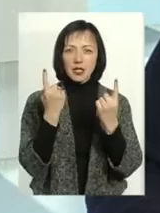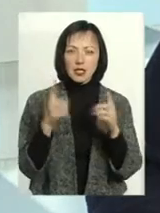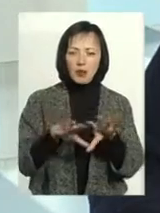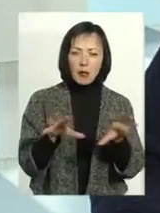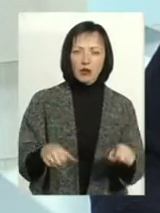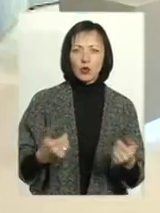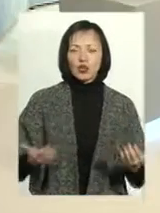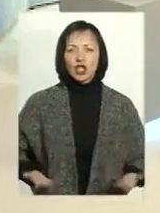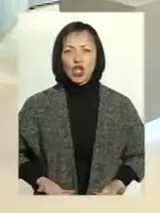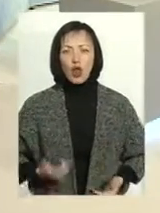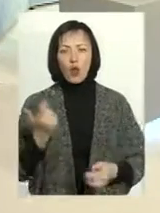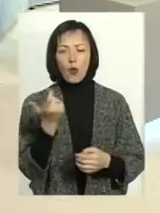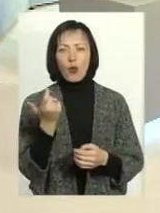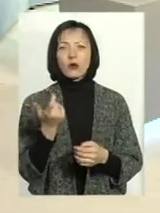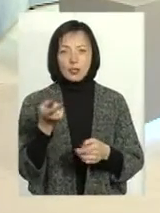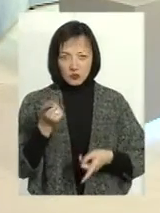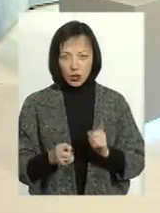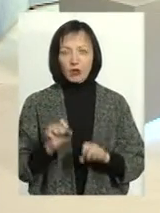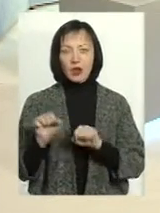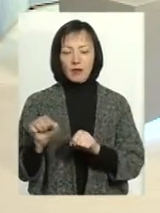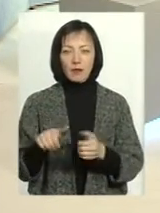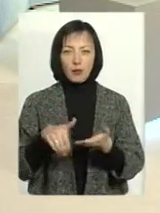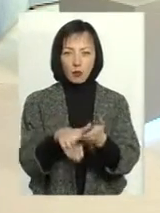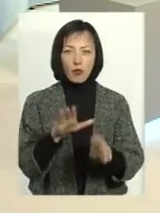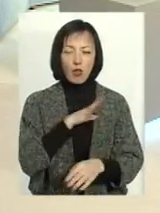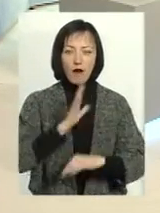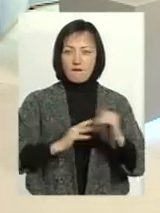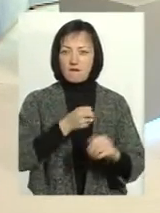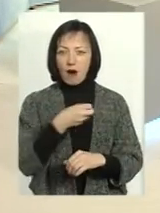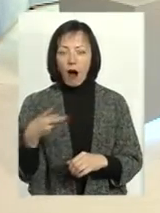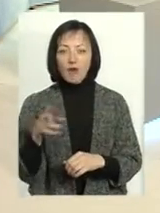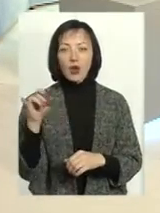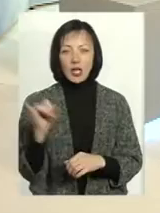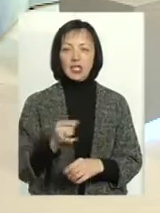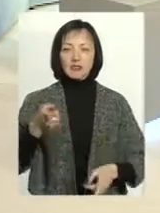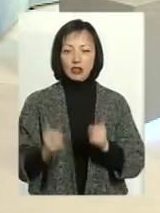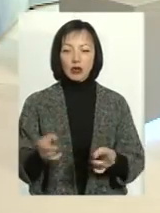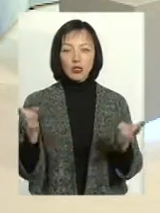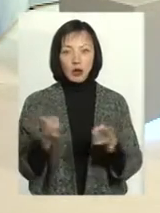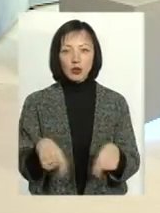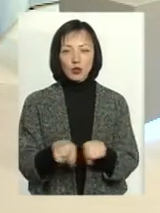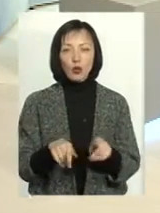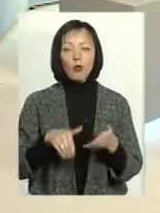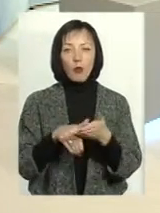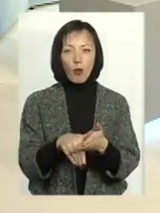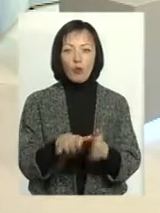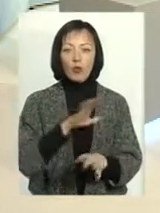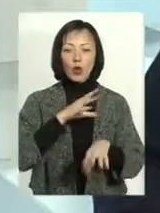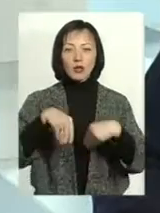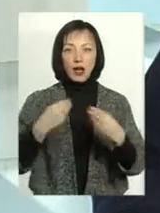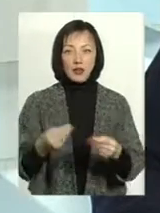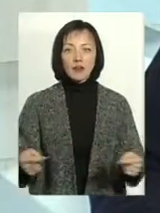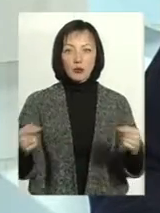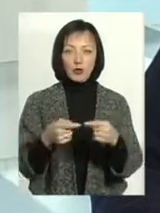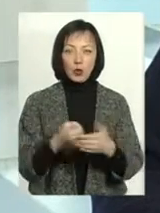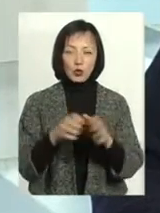є житло, то звичайно, що треба, щоб така допомога була фаховою, і звичайно, що треба, щоб таку допомогу було надано